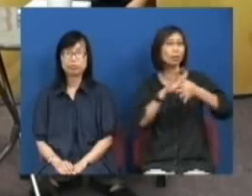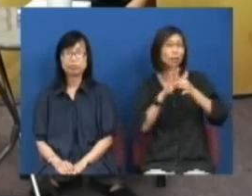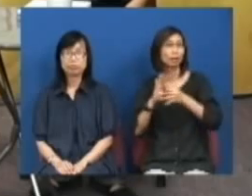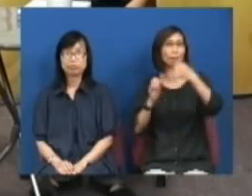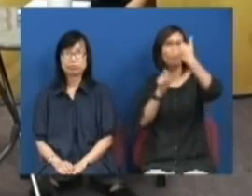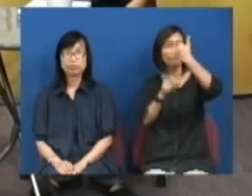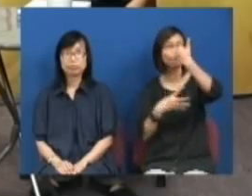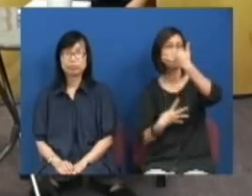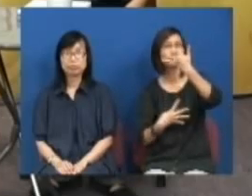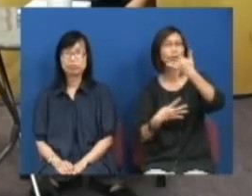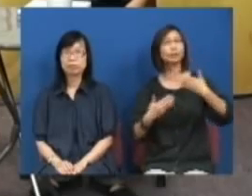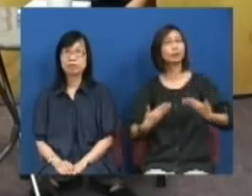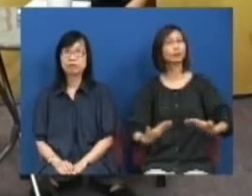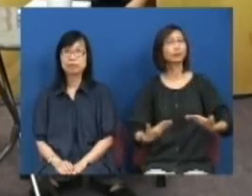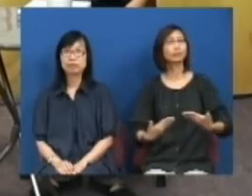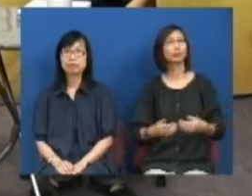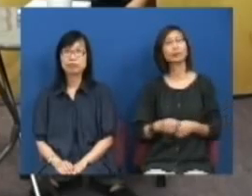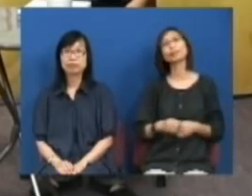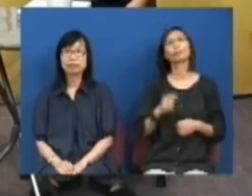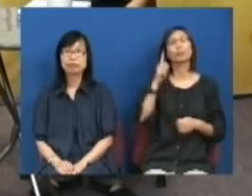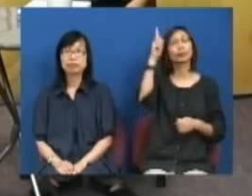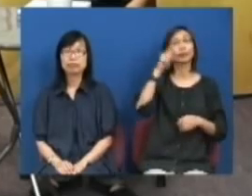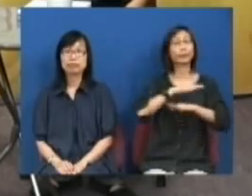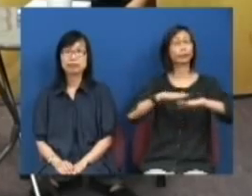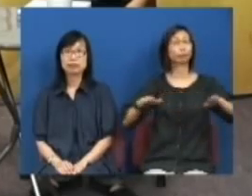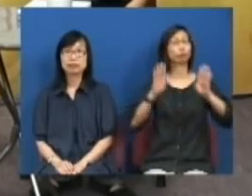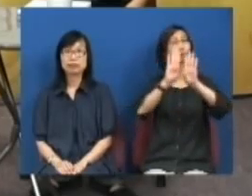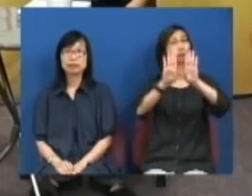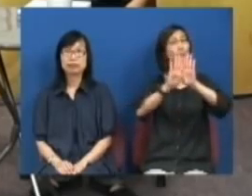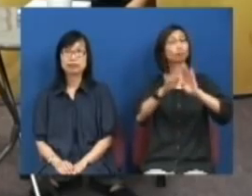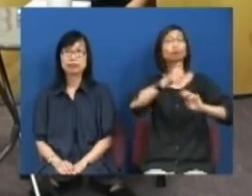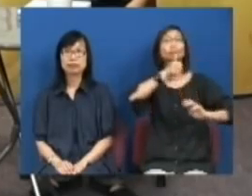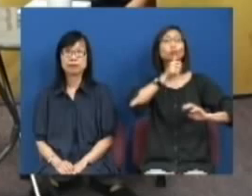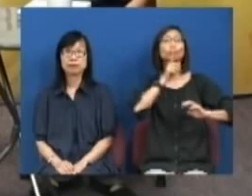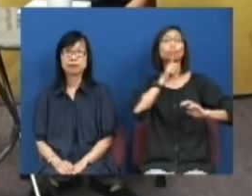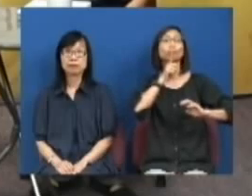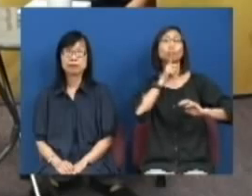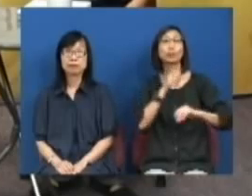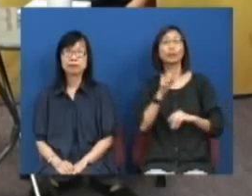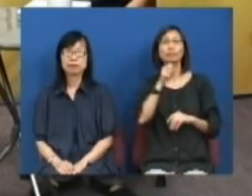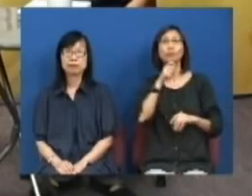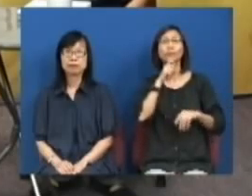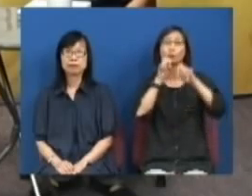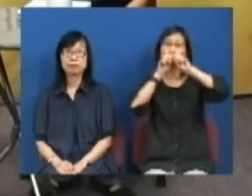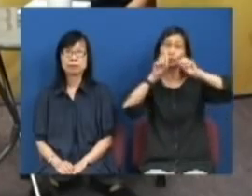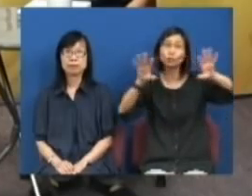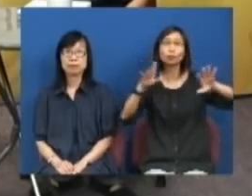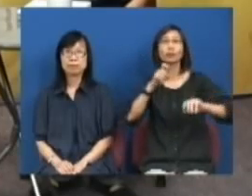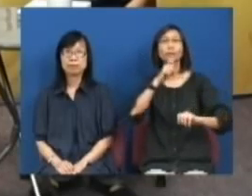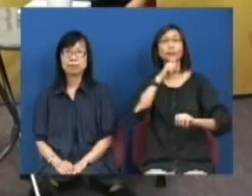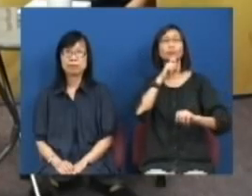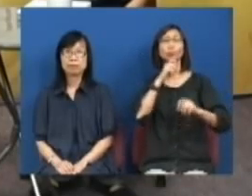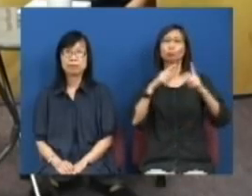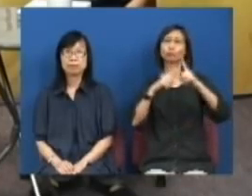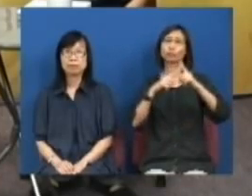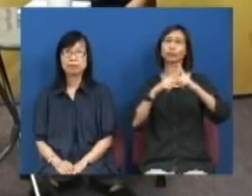日天安門母親佢哋都有一個聲明，就係話。有部分的受難者